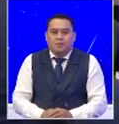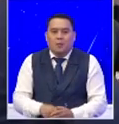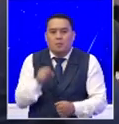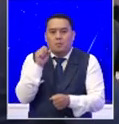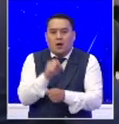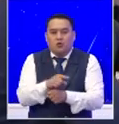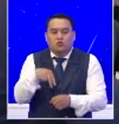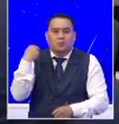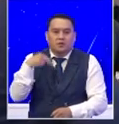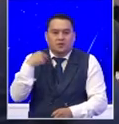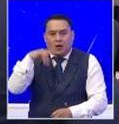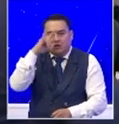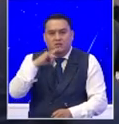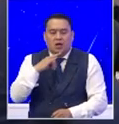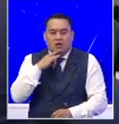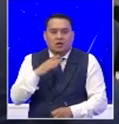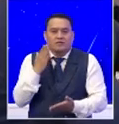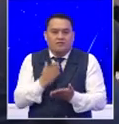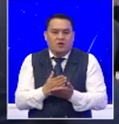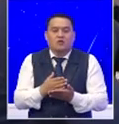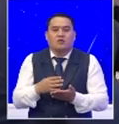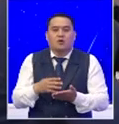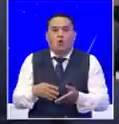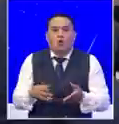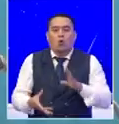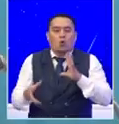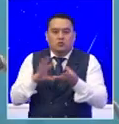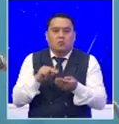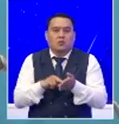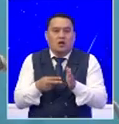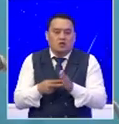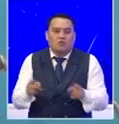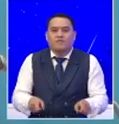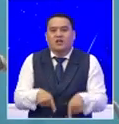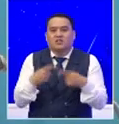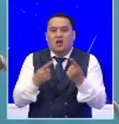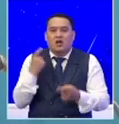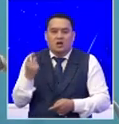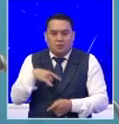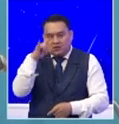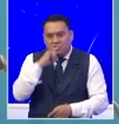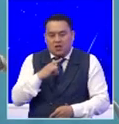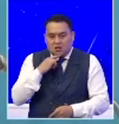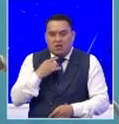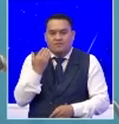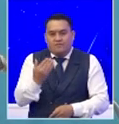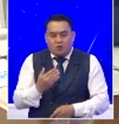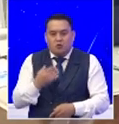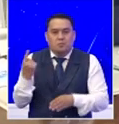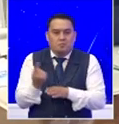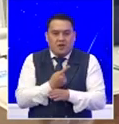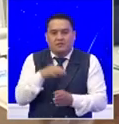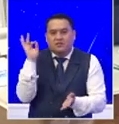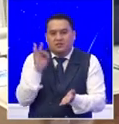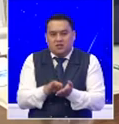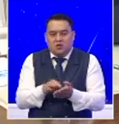поручений президента Касым Жомарта Токаева является разработка комплексного плана по восстановлению экономики Казахстана. В его рамках первостепенной